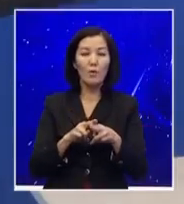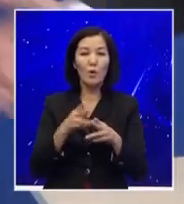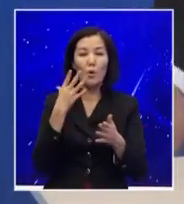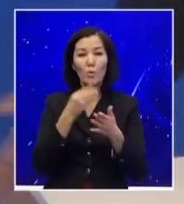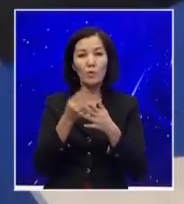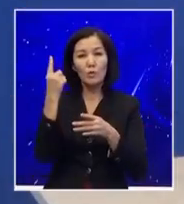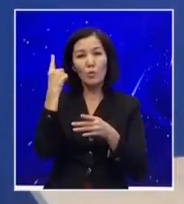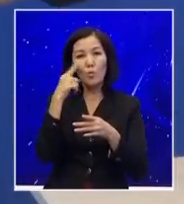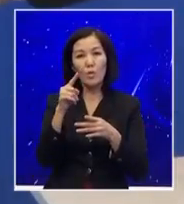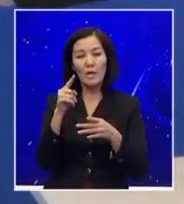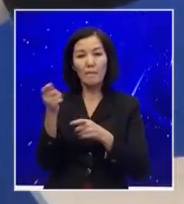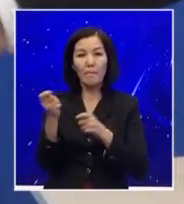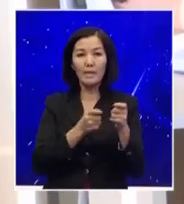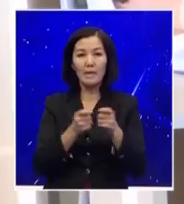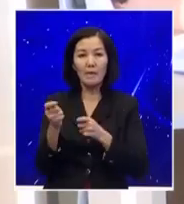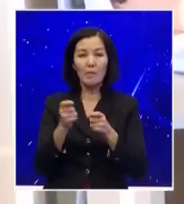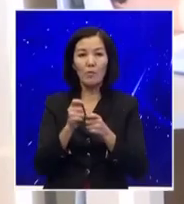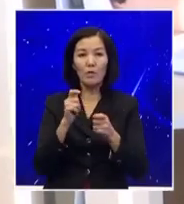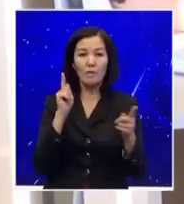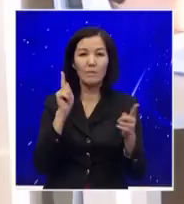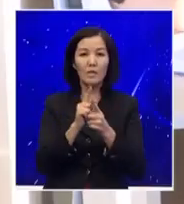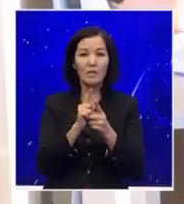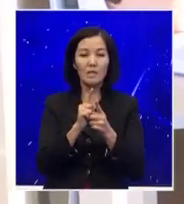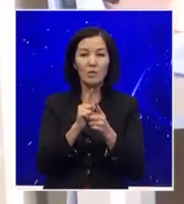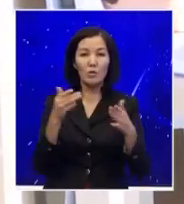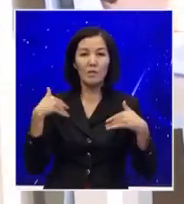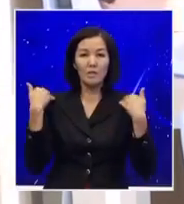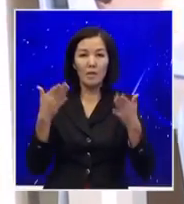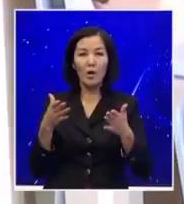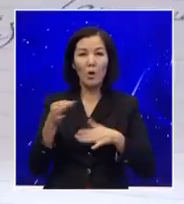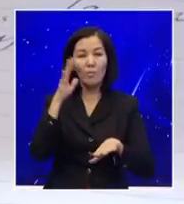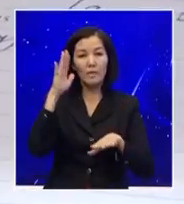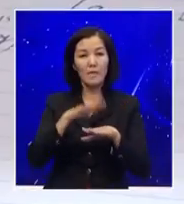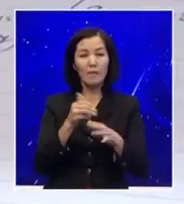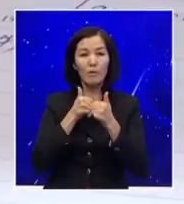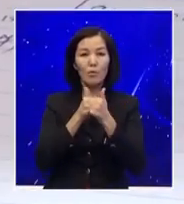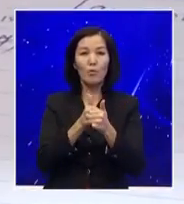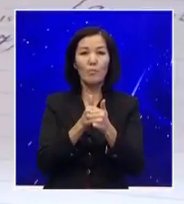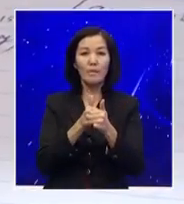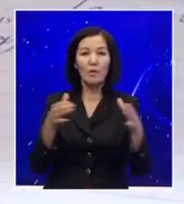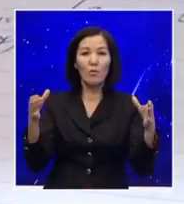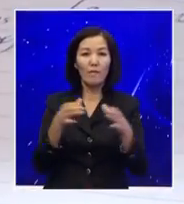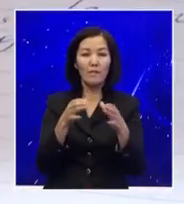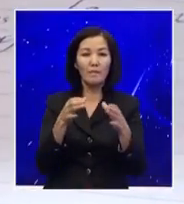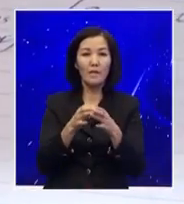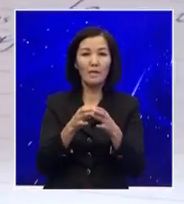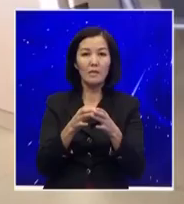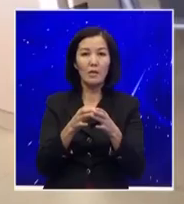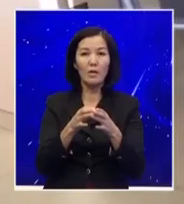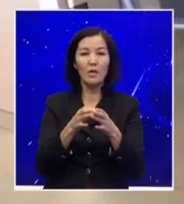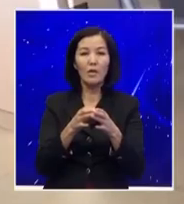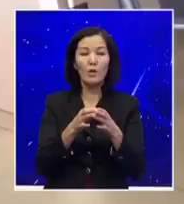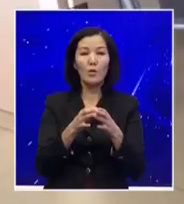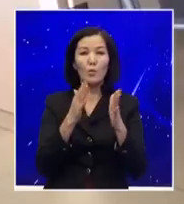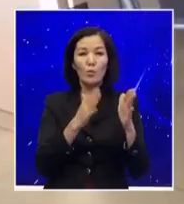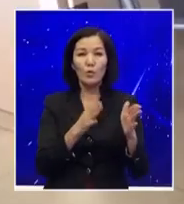ол салмақты ойларын цифрландыру басқармасы өкілдерімен кездесуінде ортаға салды. Облыс әкімінің орынбасары ведомстваға қарасты